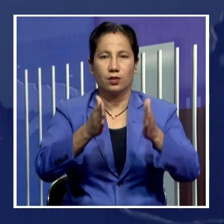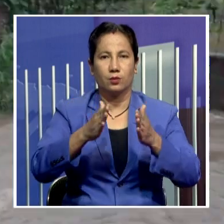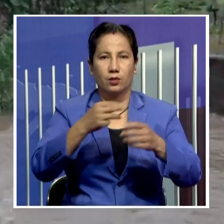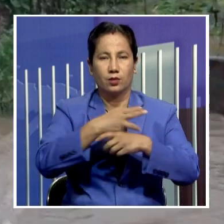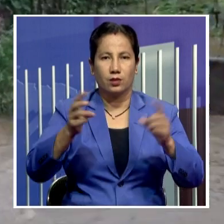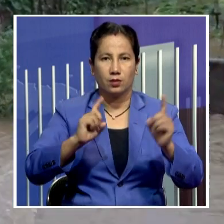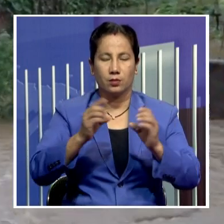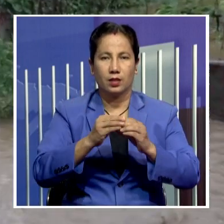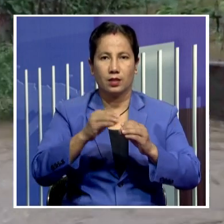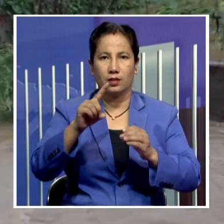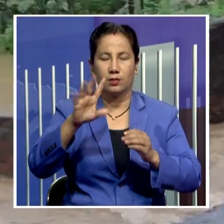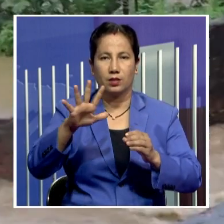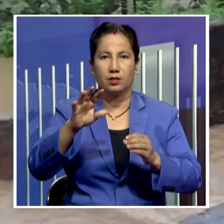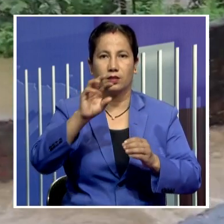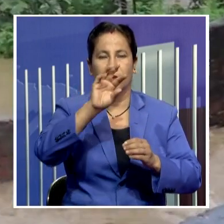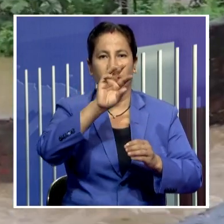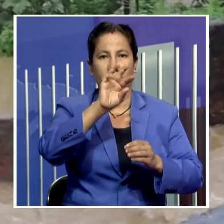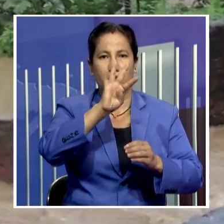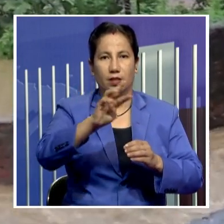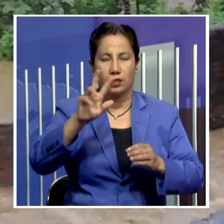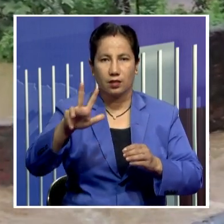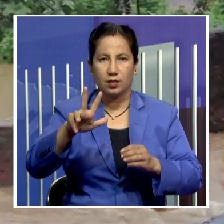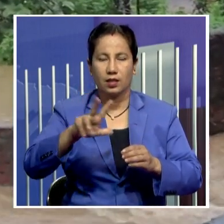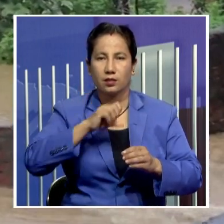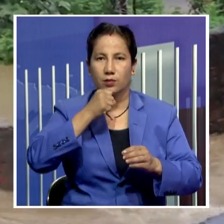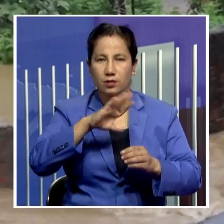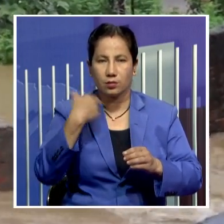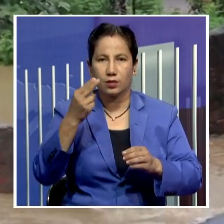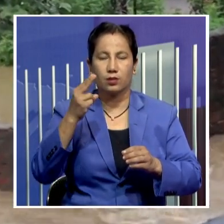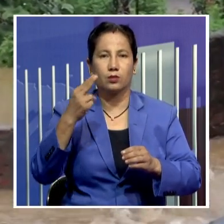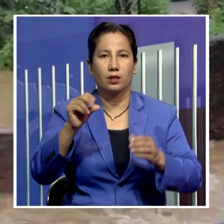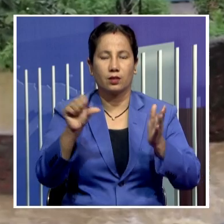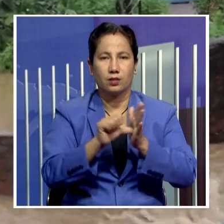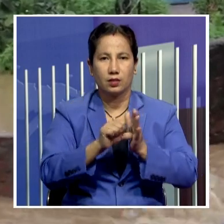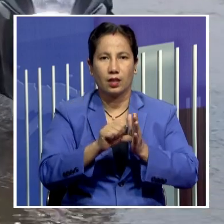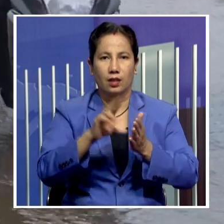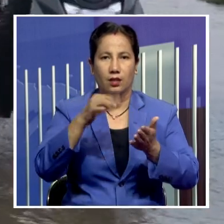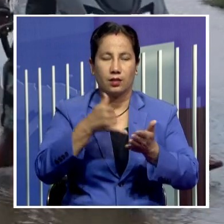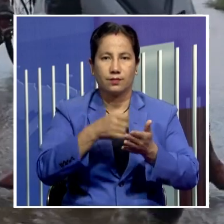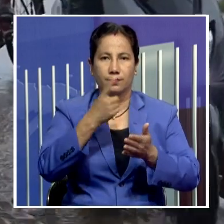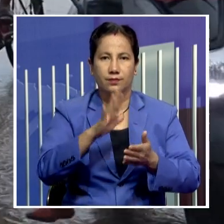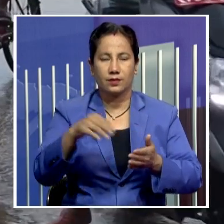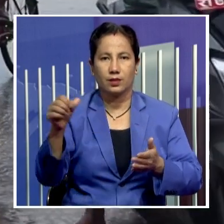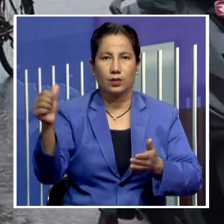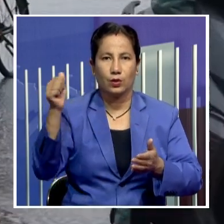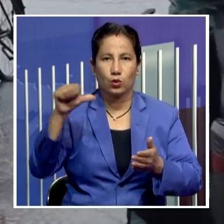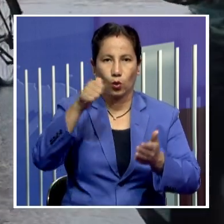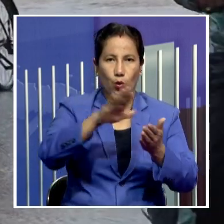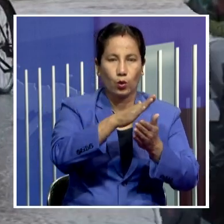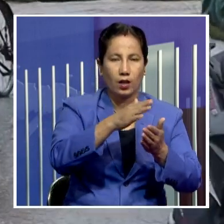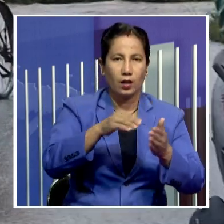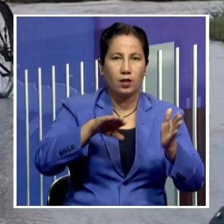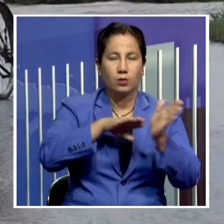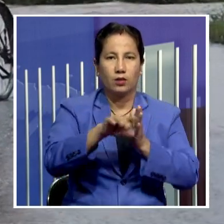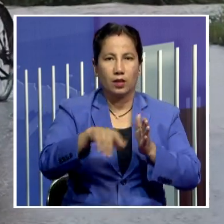15 निवासी 48 वर्षीय मदन डाङ्गीको मृत्यु भएको जिल्ला प्रहरी कार्यालय दाङले जनाएको छ। हिजो खोलाले बगाउँदा बेपत्ता भएका डाङ्गीको